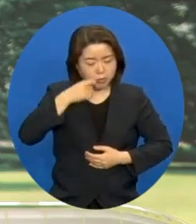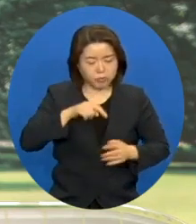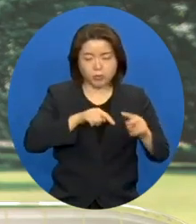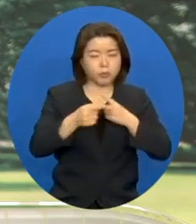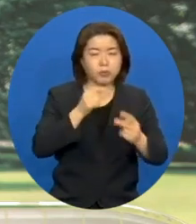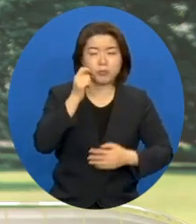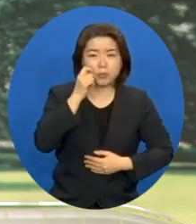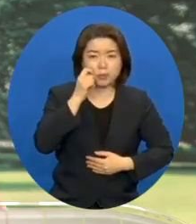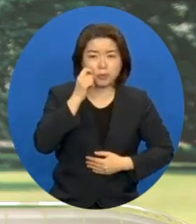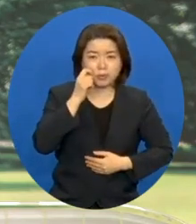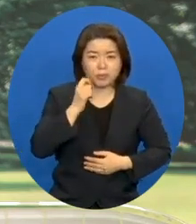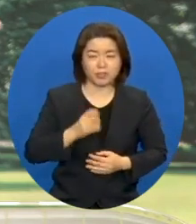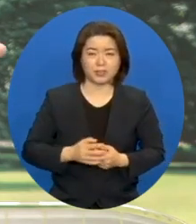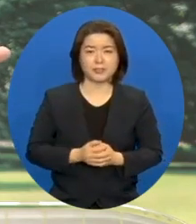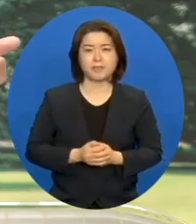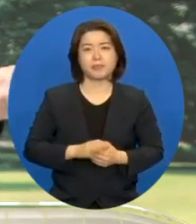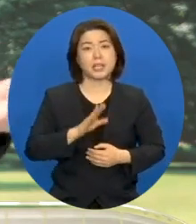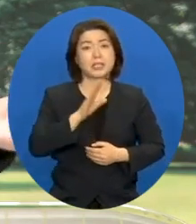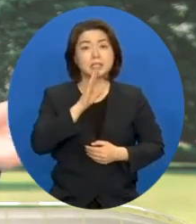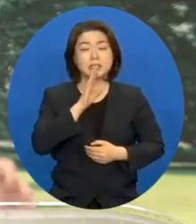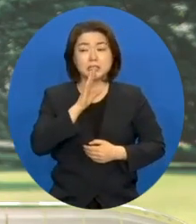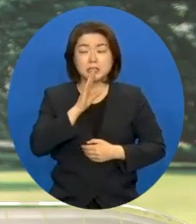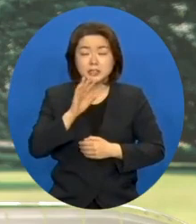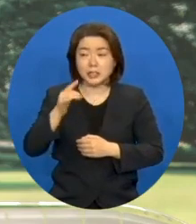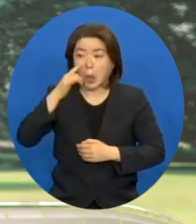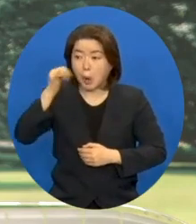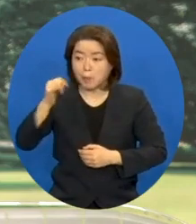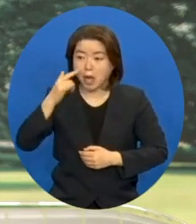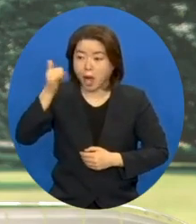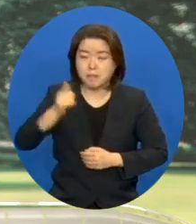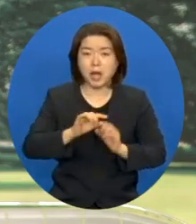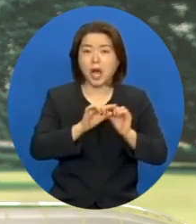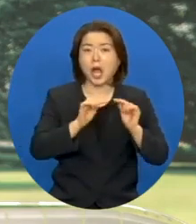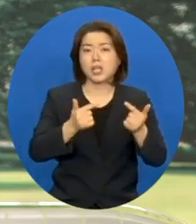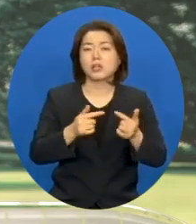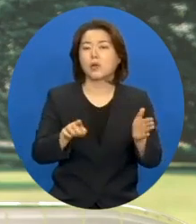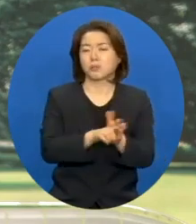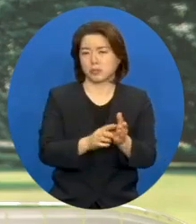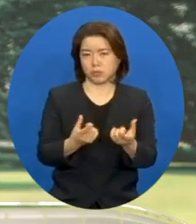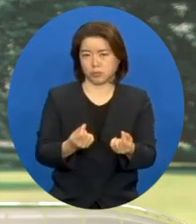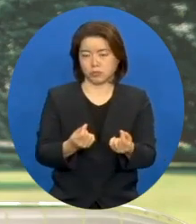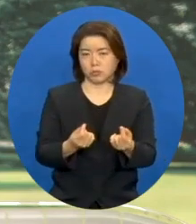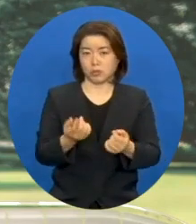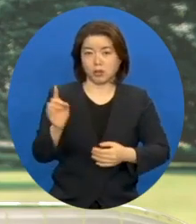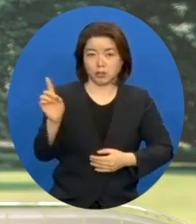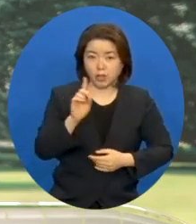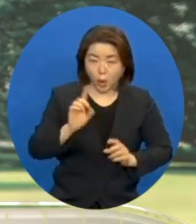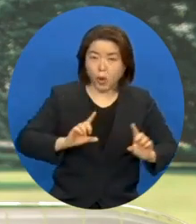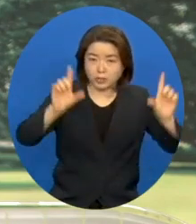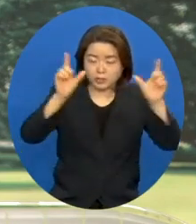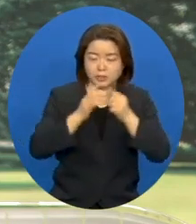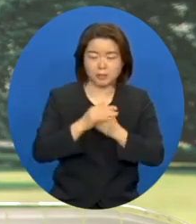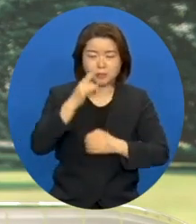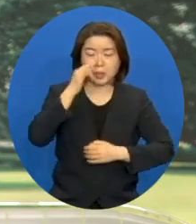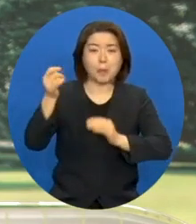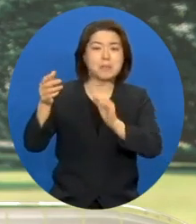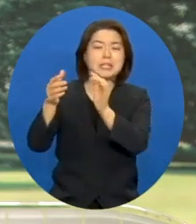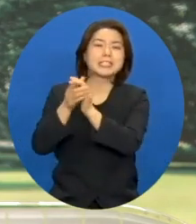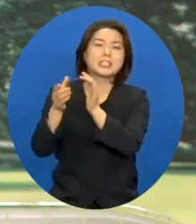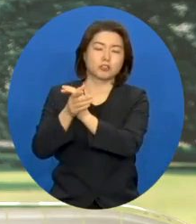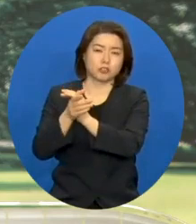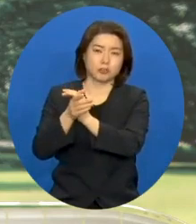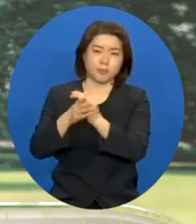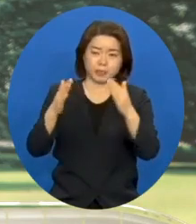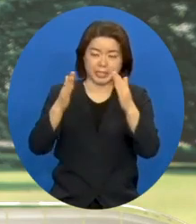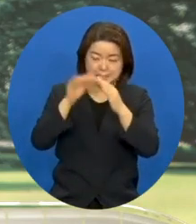없었어요. 진짜 친엄마, 친아빠가 아니라고 믿은 거예요. 근데 어느 날 엄마 친구가